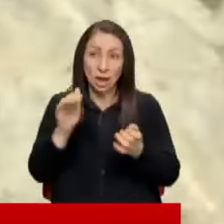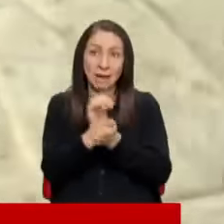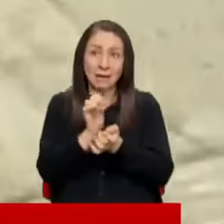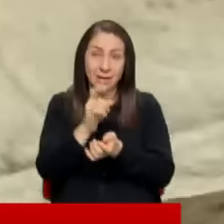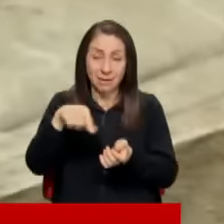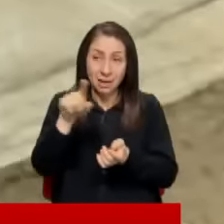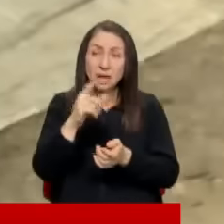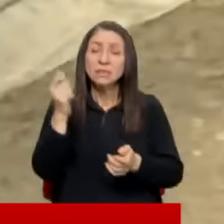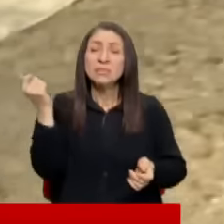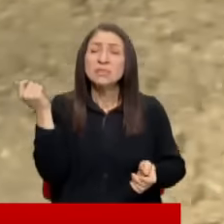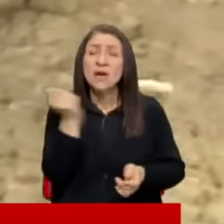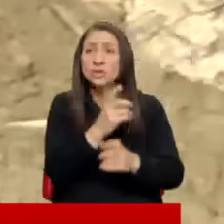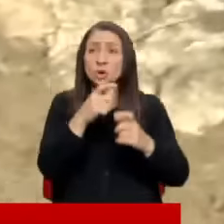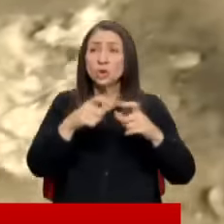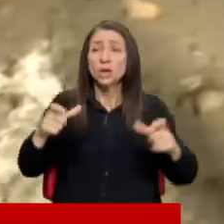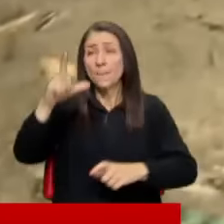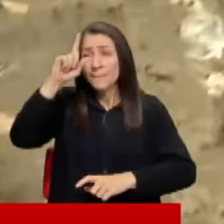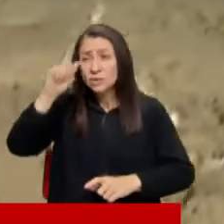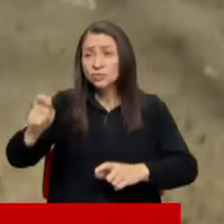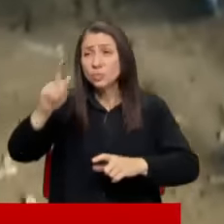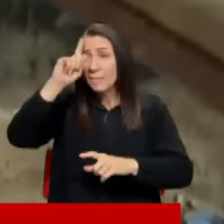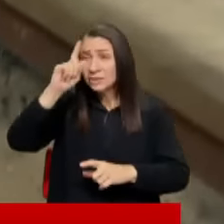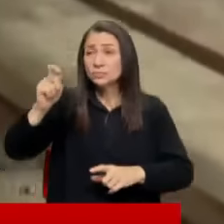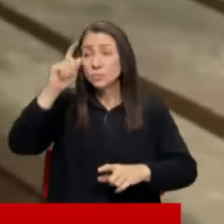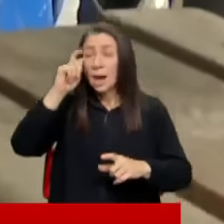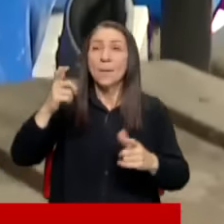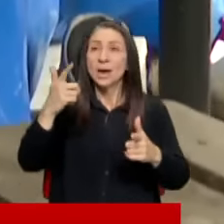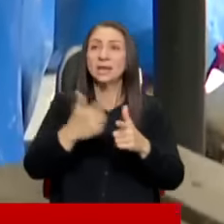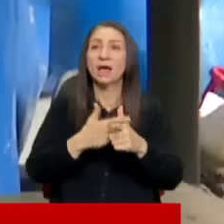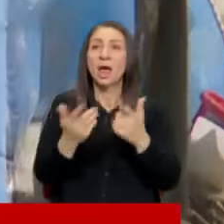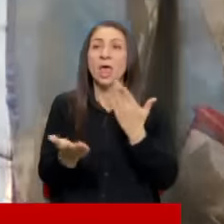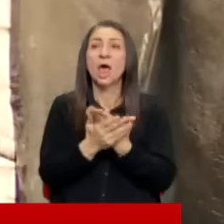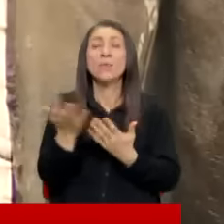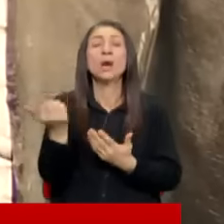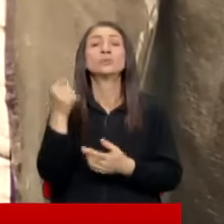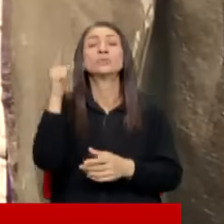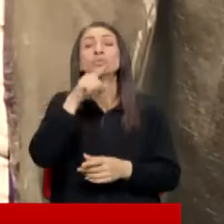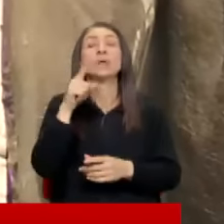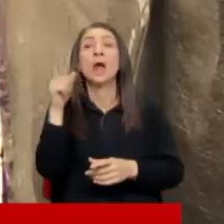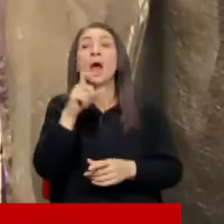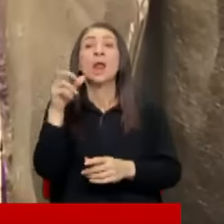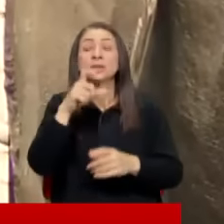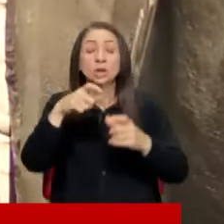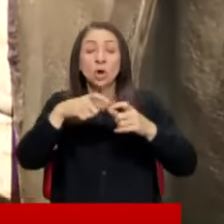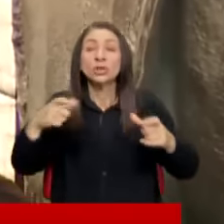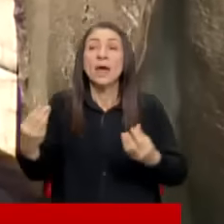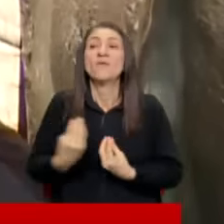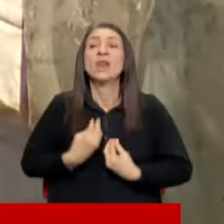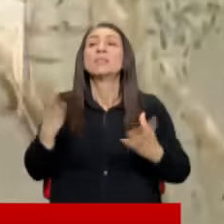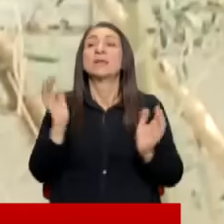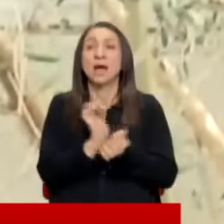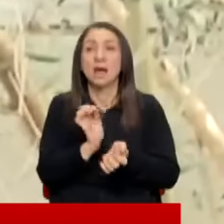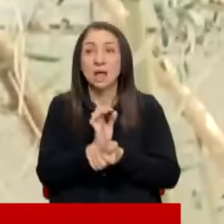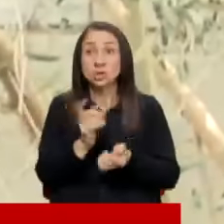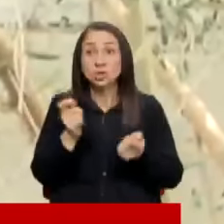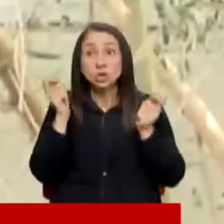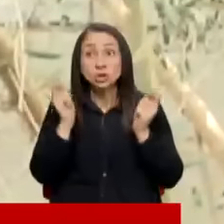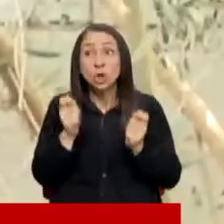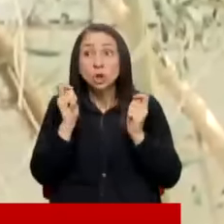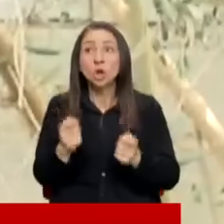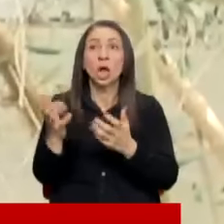ailesi. Defalarca konteyner için başvurdular ama kira yardımı aldıkları için aylarca konteyner verilmedi aileye. Zor